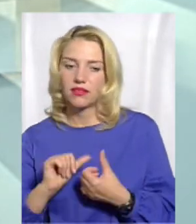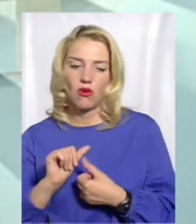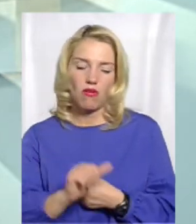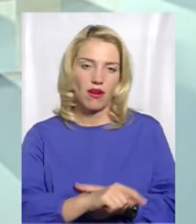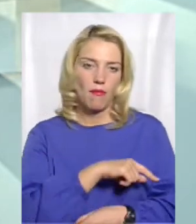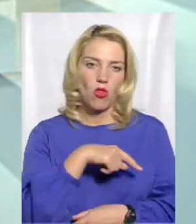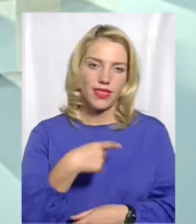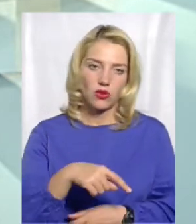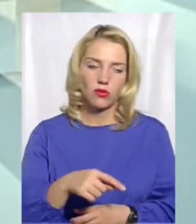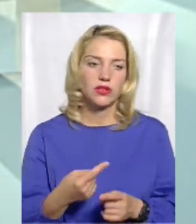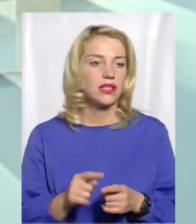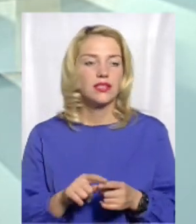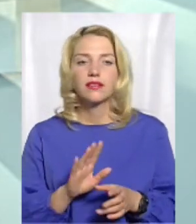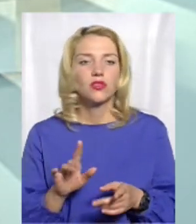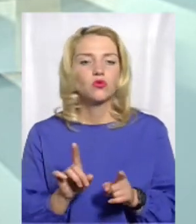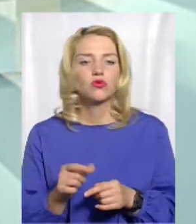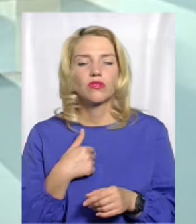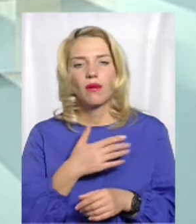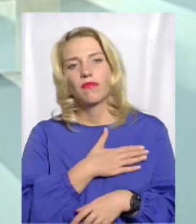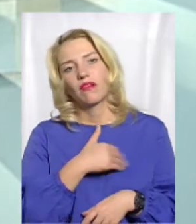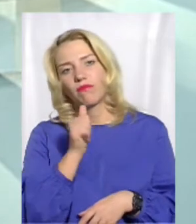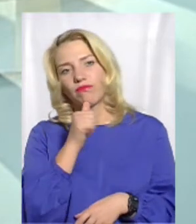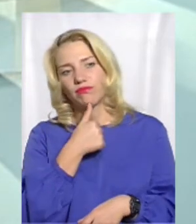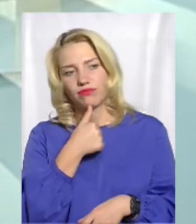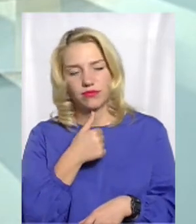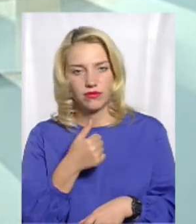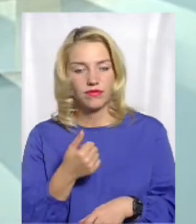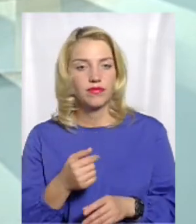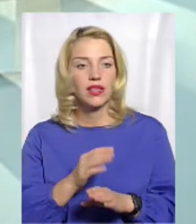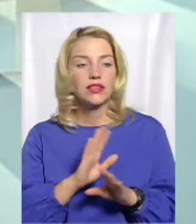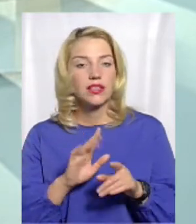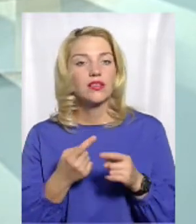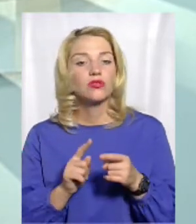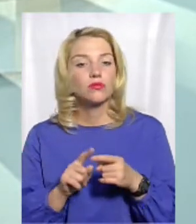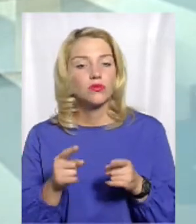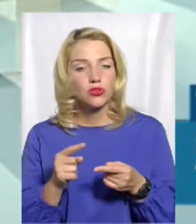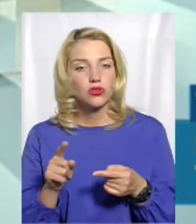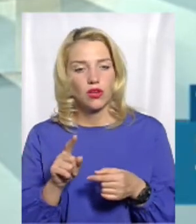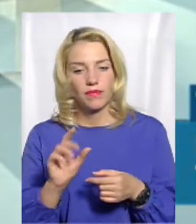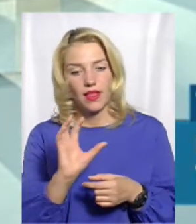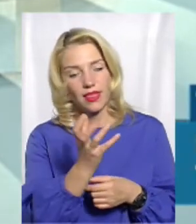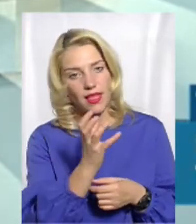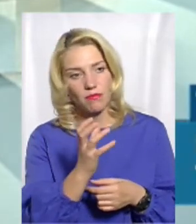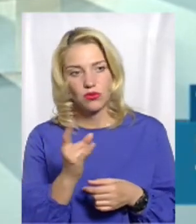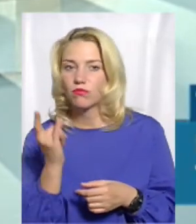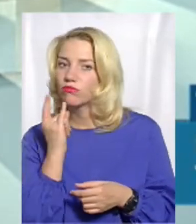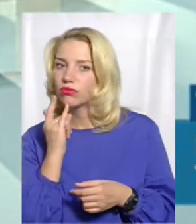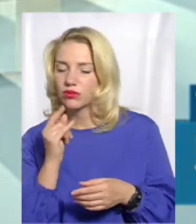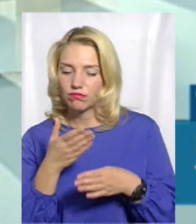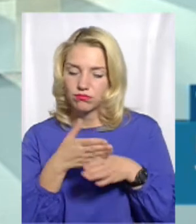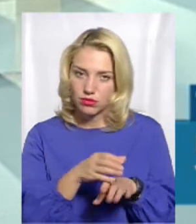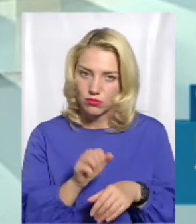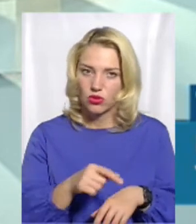будуть термометри. Це не тому, що нам не хочеться робити там подвійну роботу, це тому, що лампочки з батарейками можуть